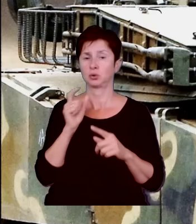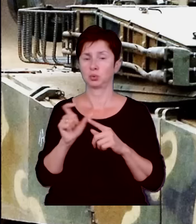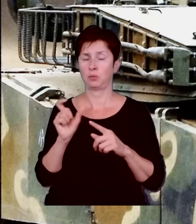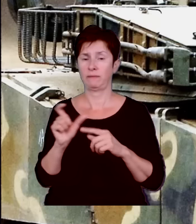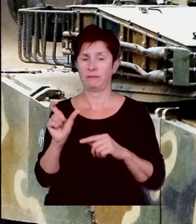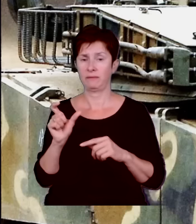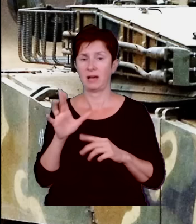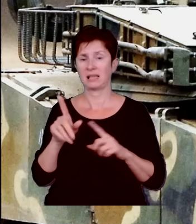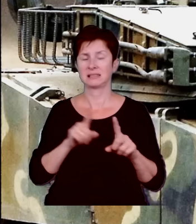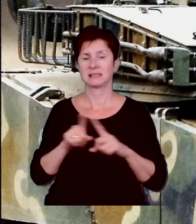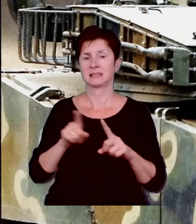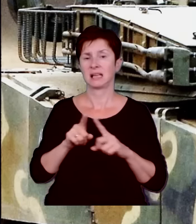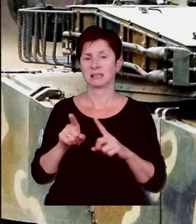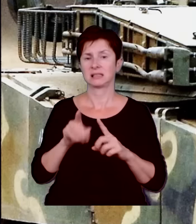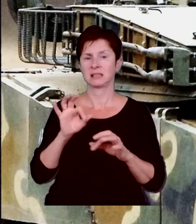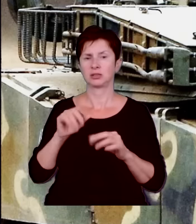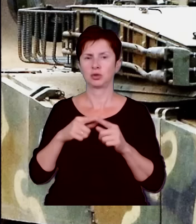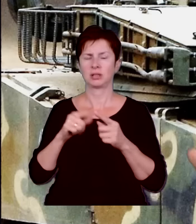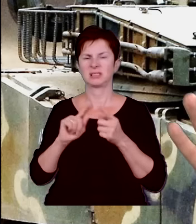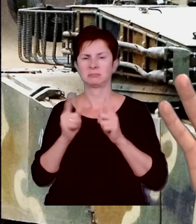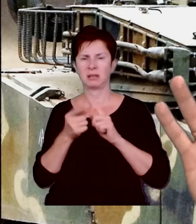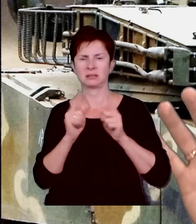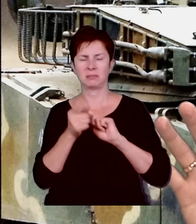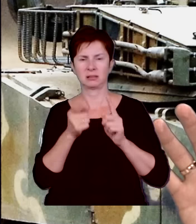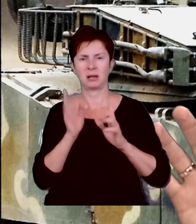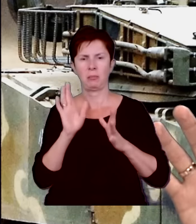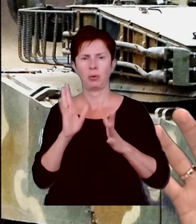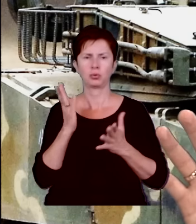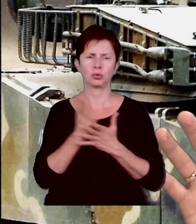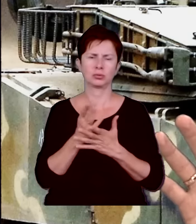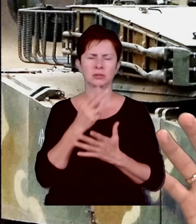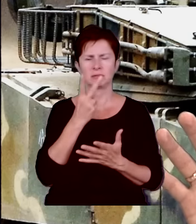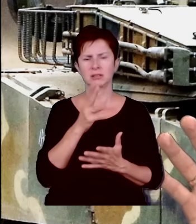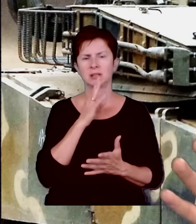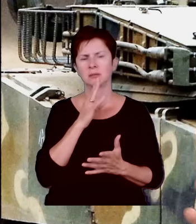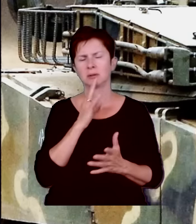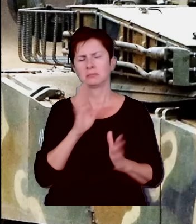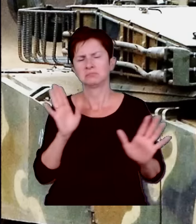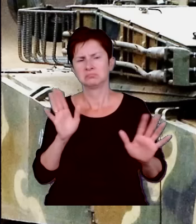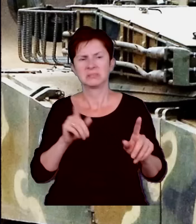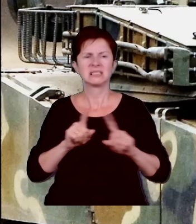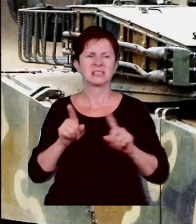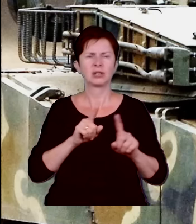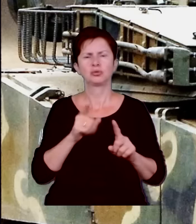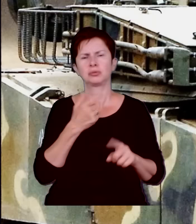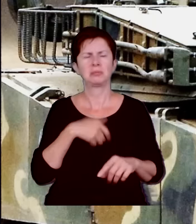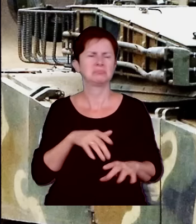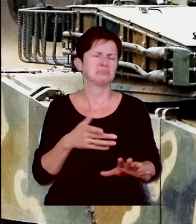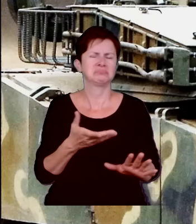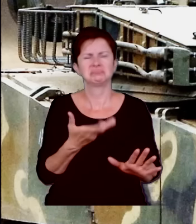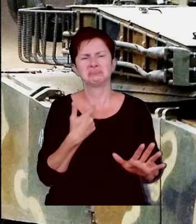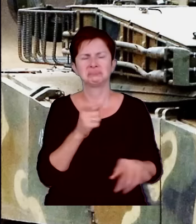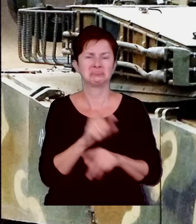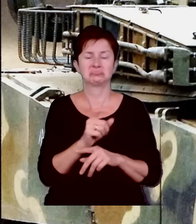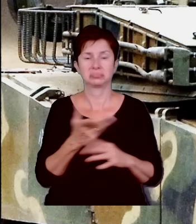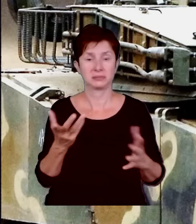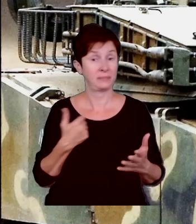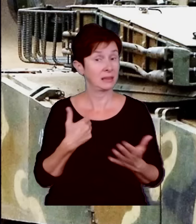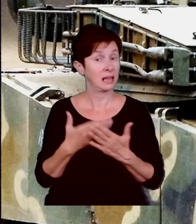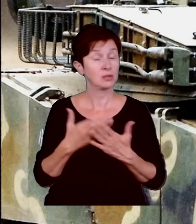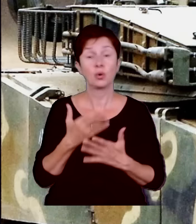znaczenie jest odwracane bagatelizowane w momencie się uodparniamy na na znaczenie tych słów mówi o tym dlatego że